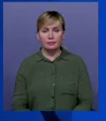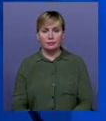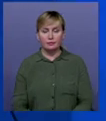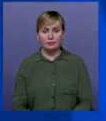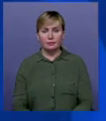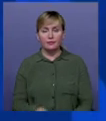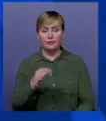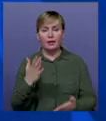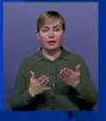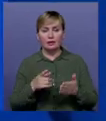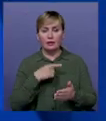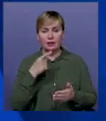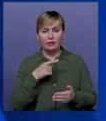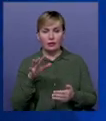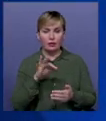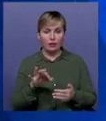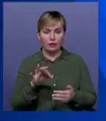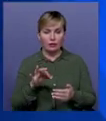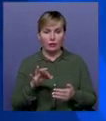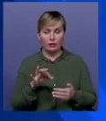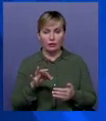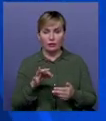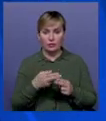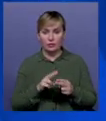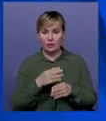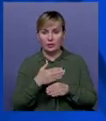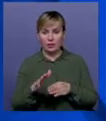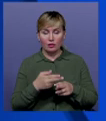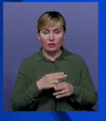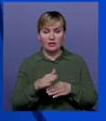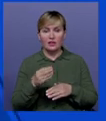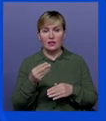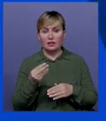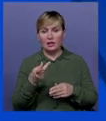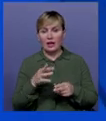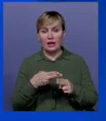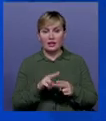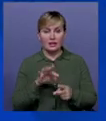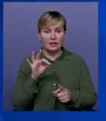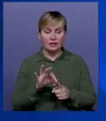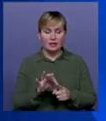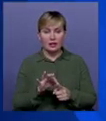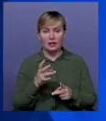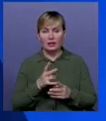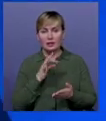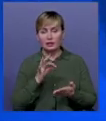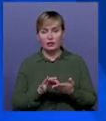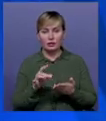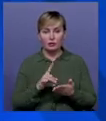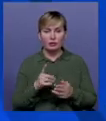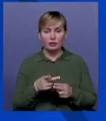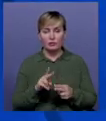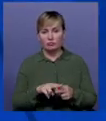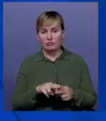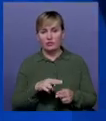И если говорить о средствах, которые сейчас выделяются для этих целей, они, надо отметить, они